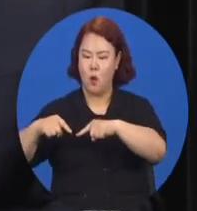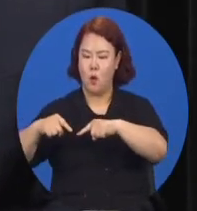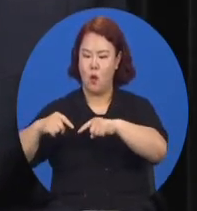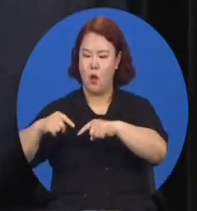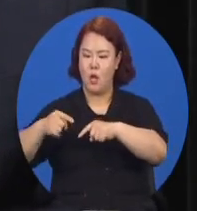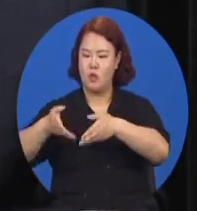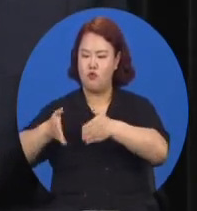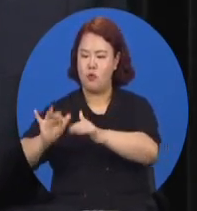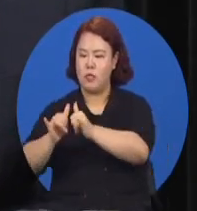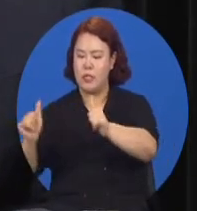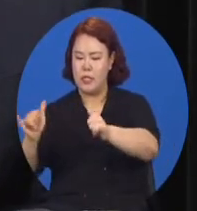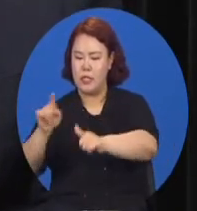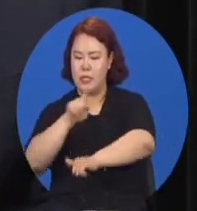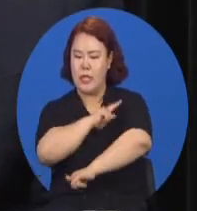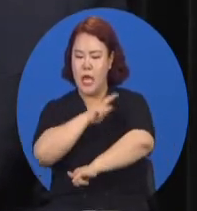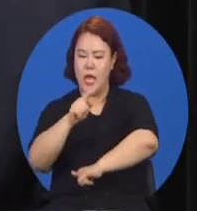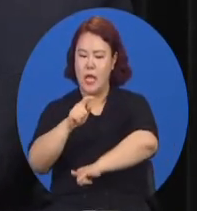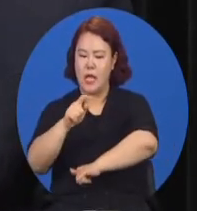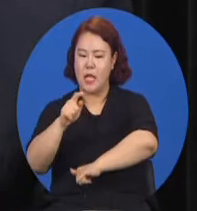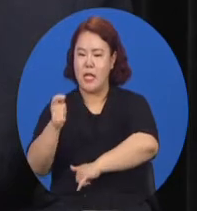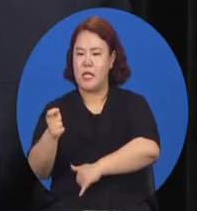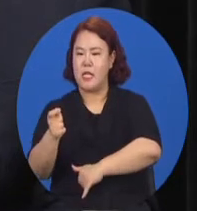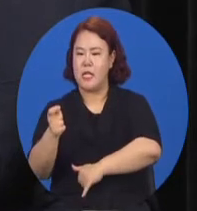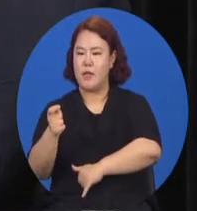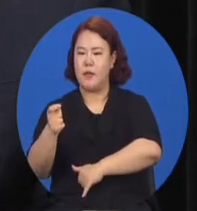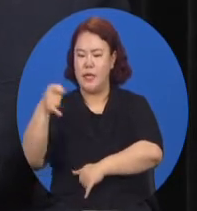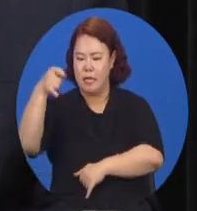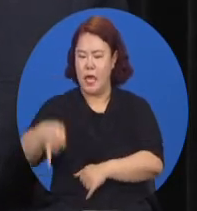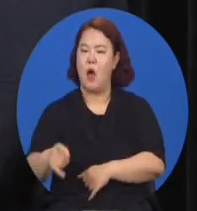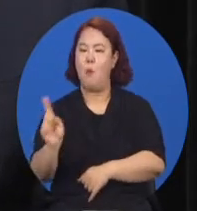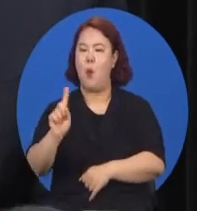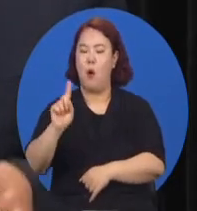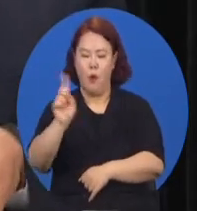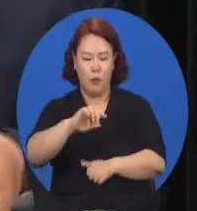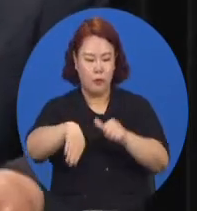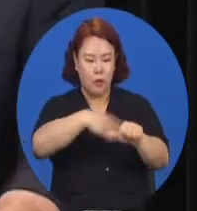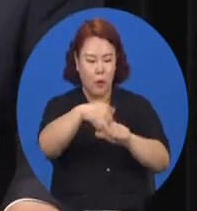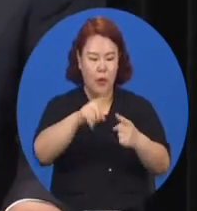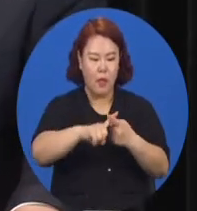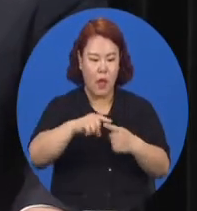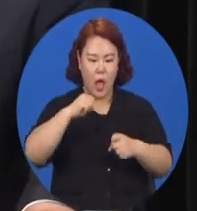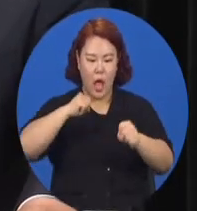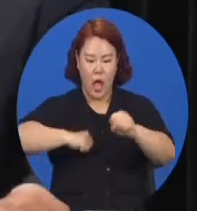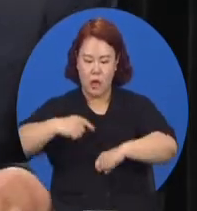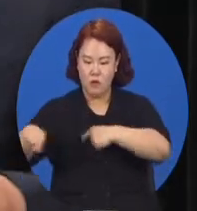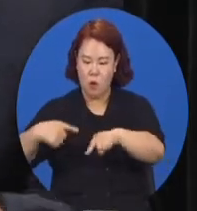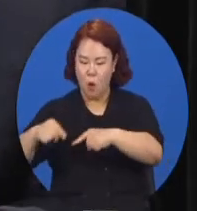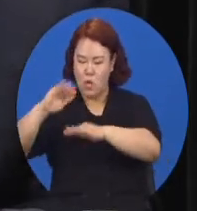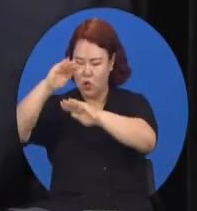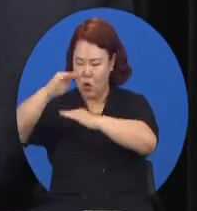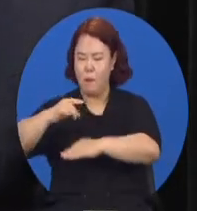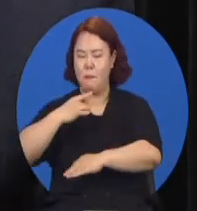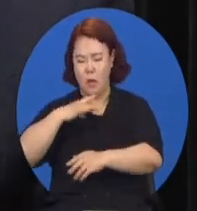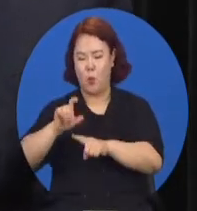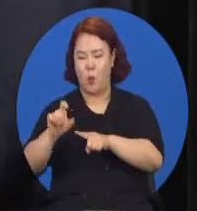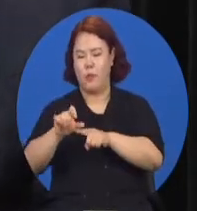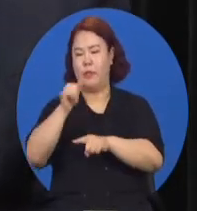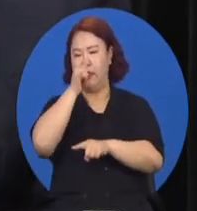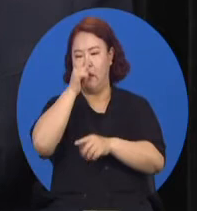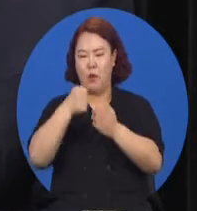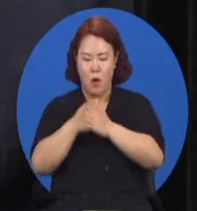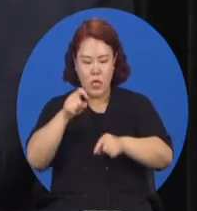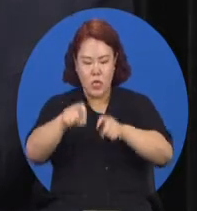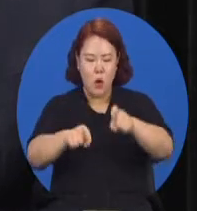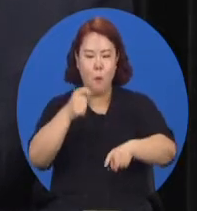있는 가장 큰 약점이 어떤 사안에 대해서 행정 절차적으로만 고민합니다. 그래서 그걸